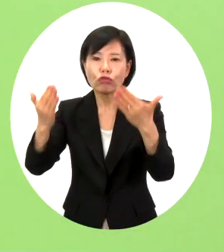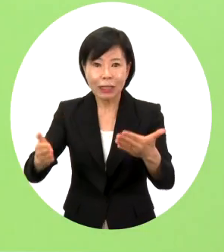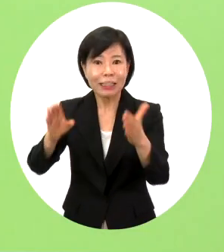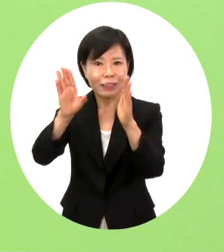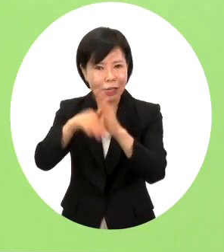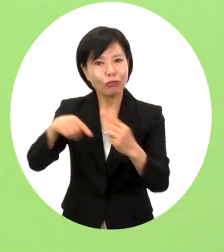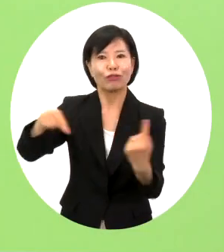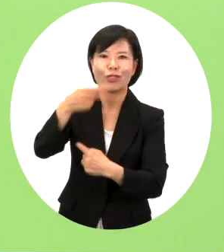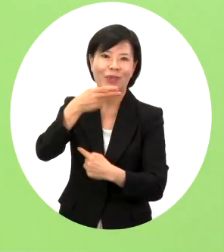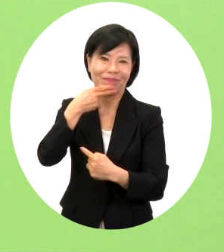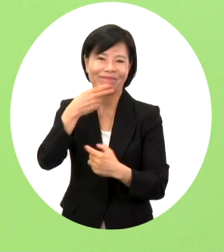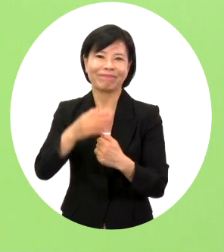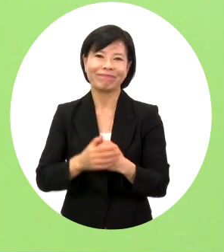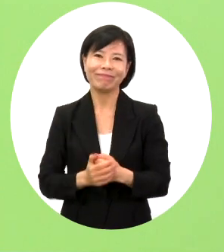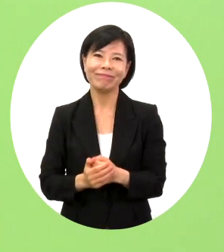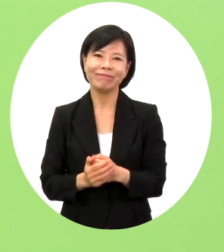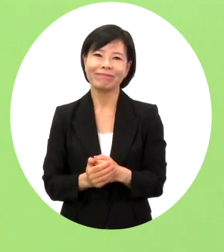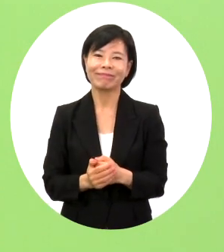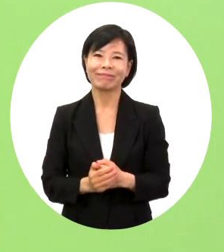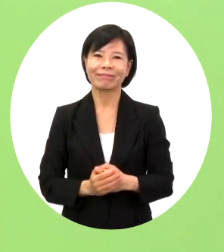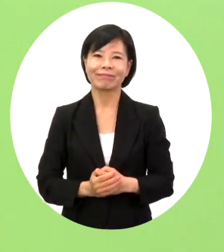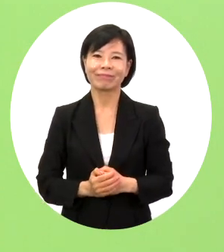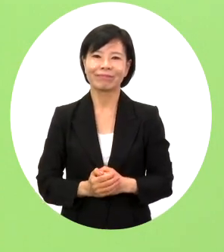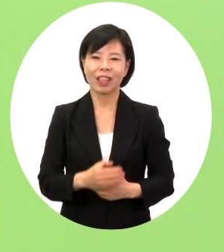공휴일인 경우에는 운영하지 않습니다.